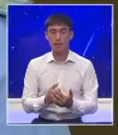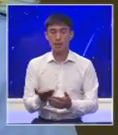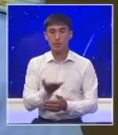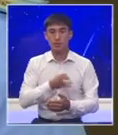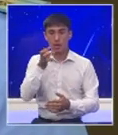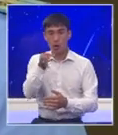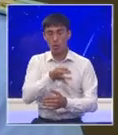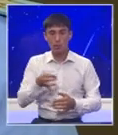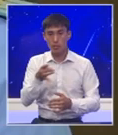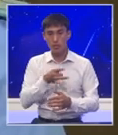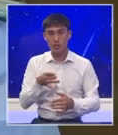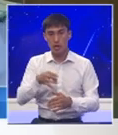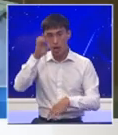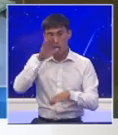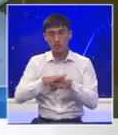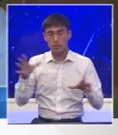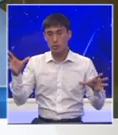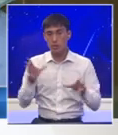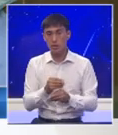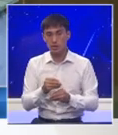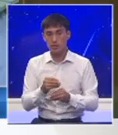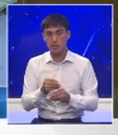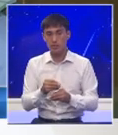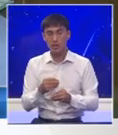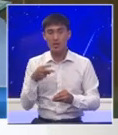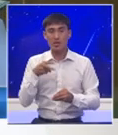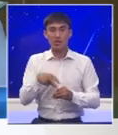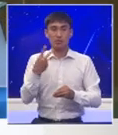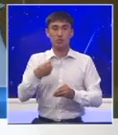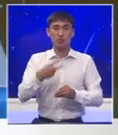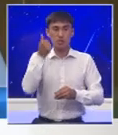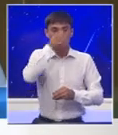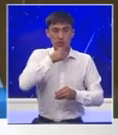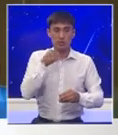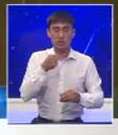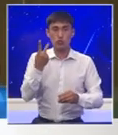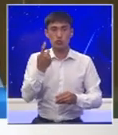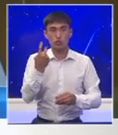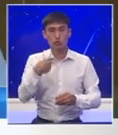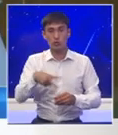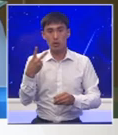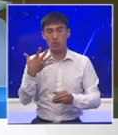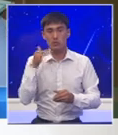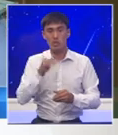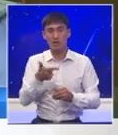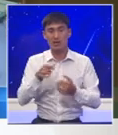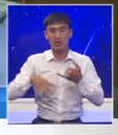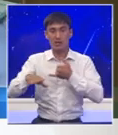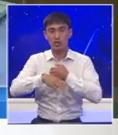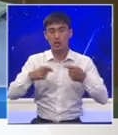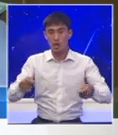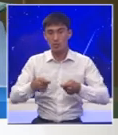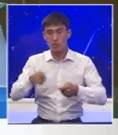де әкімшілікпен бірлесіп 2020 жылдан бері 125 мың гектардай жайылым жерлер